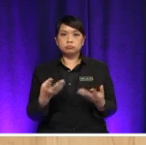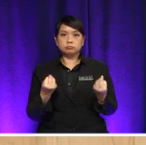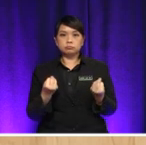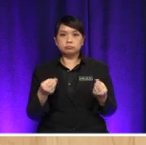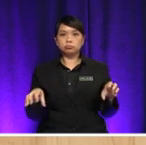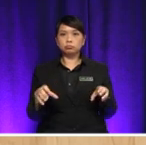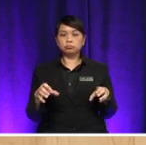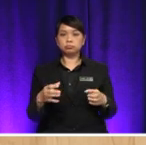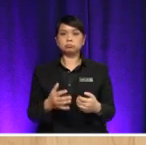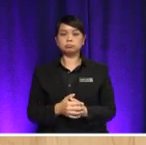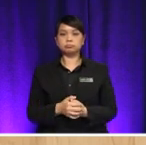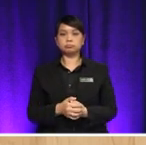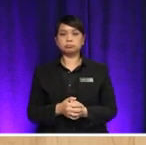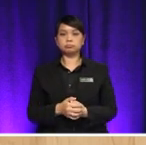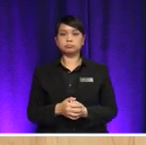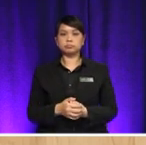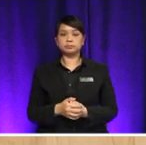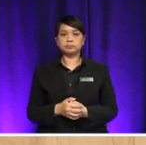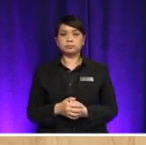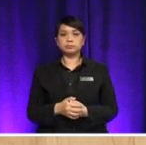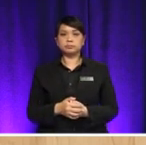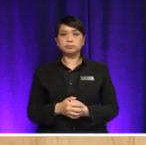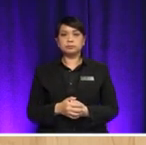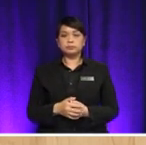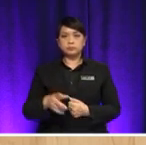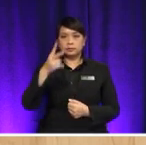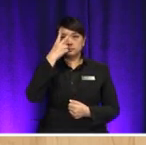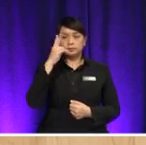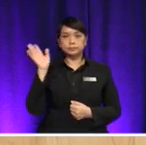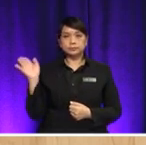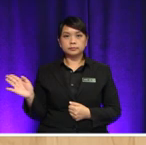166 bagi dengan tak tahu tak tahu oke